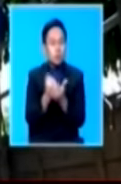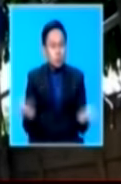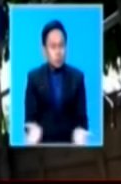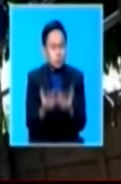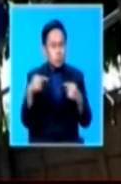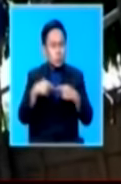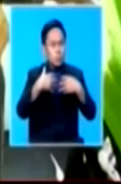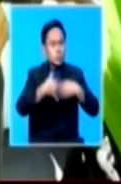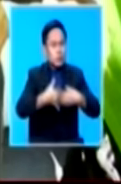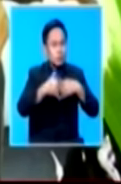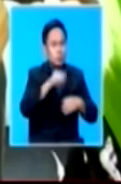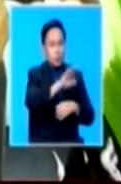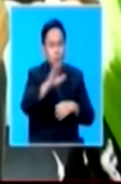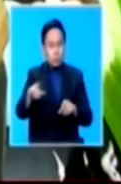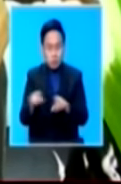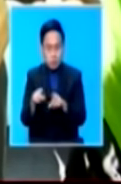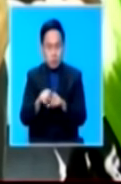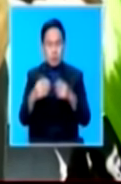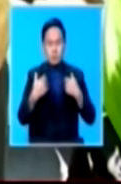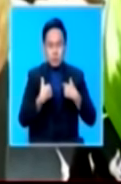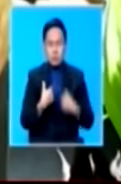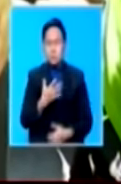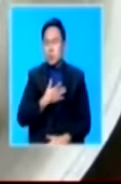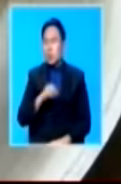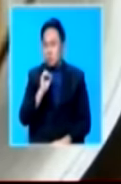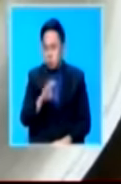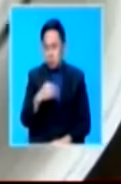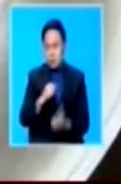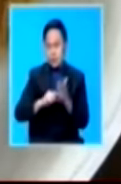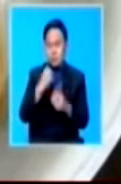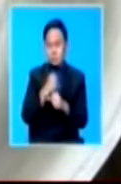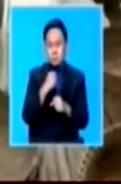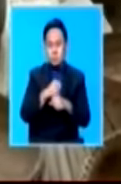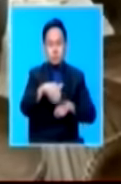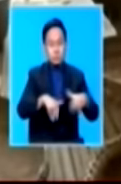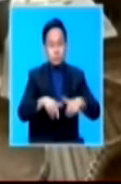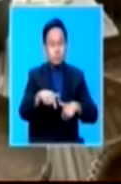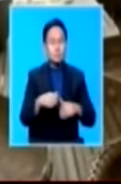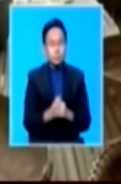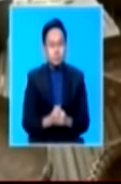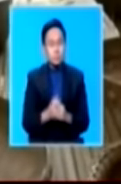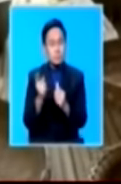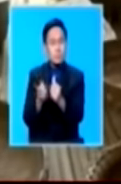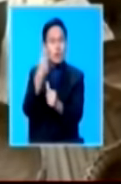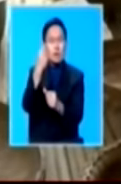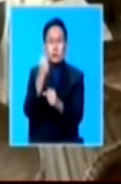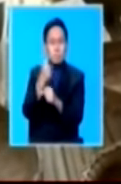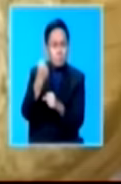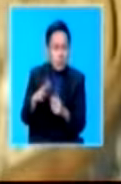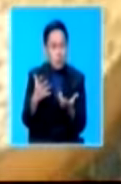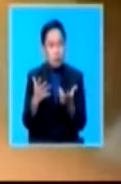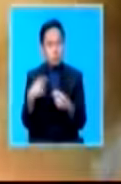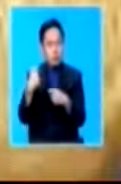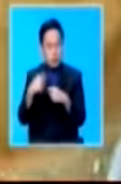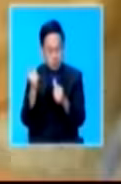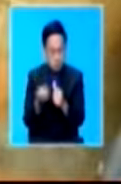อยนะครับในแต่ละท้องถิ่นก็ผมต้องการให้มันเป็นก้าวแรกของพี่น้องเกษตรกรนะครับแต่ถ้ามันก้าวแรกมันไปเยอะๆได้มันก็ดีไม่เป็นไรหรอก